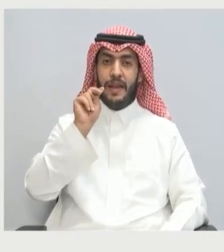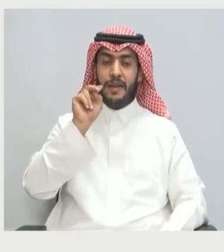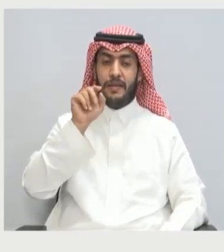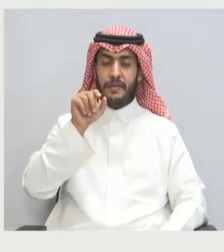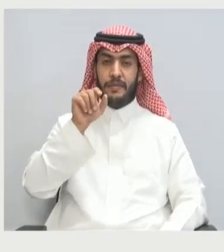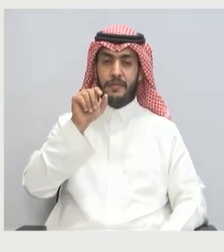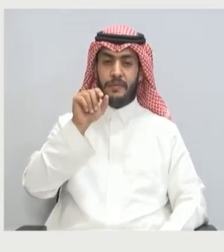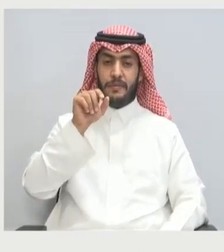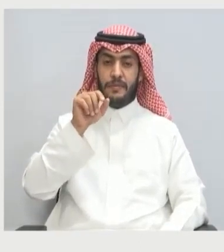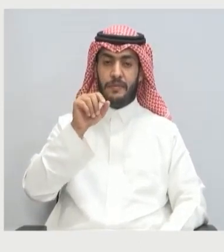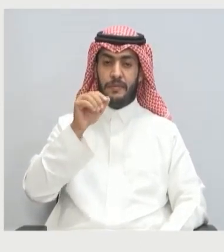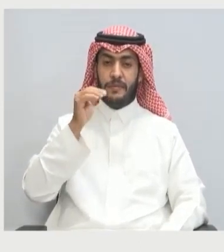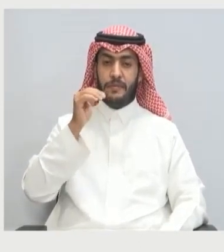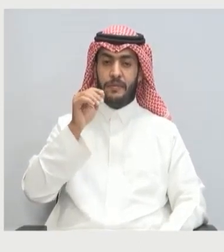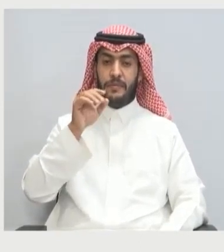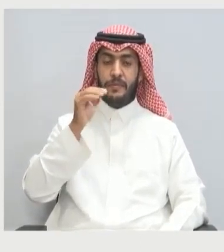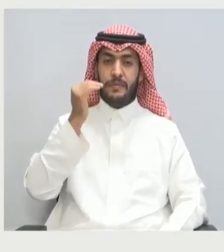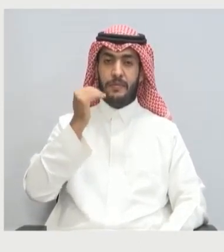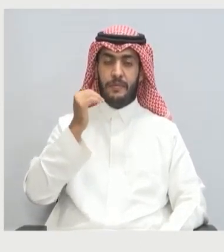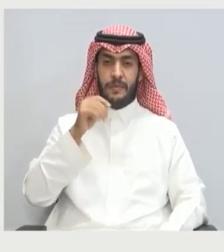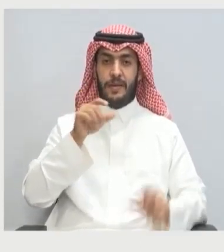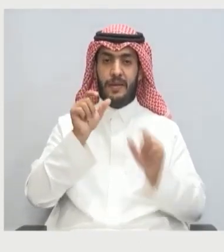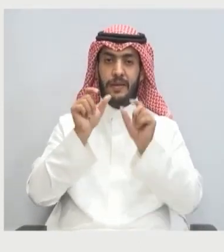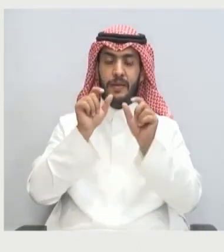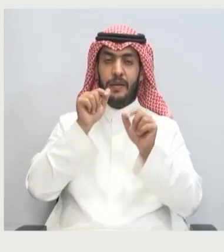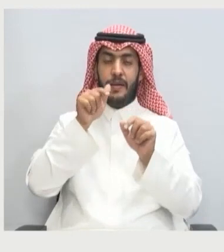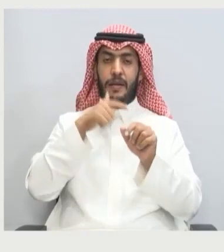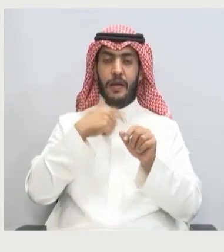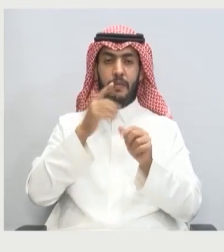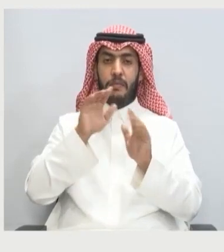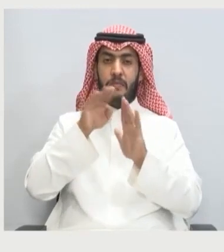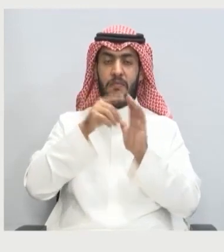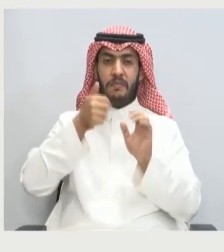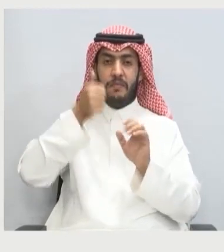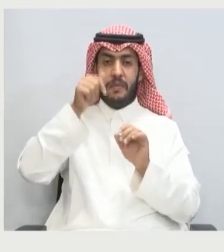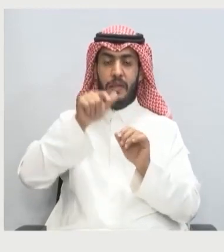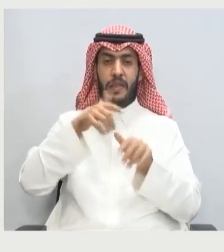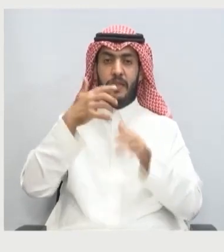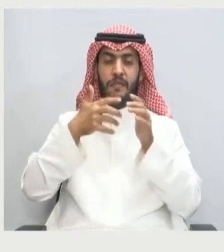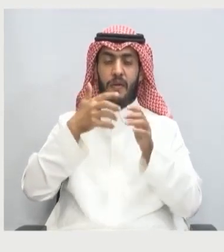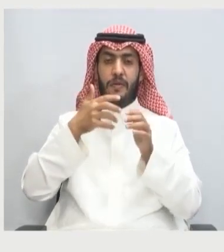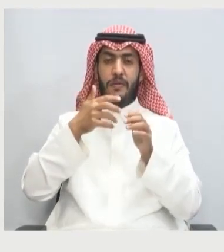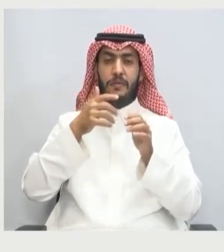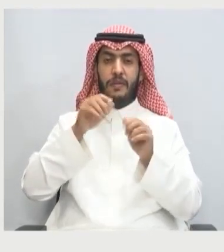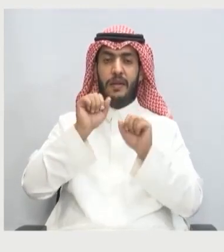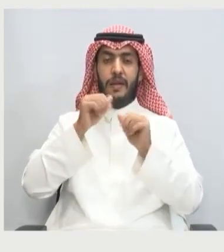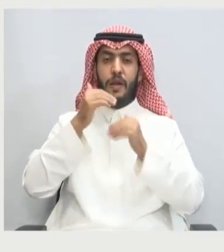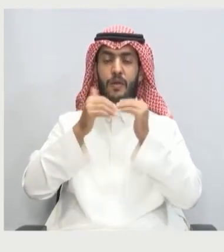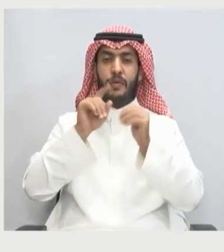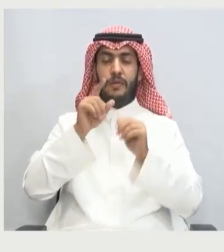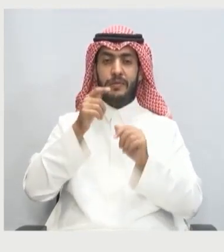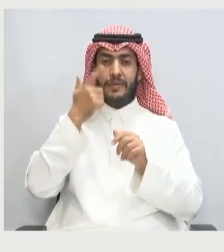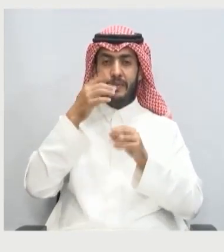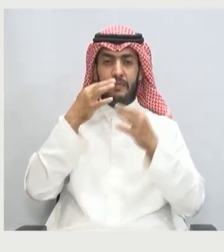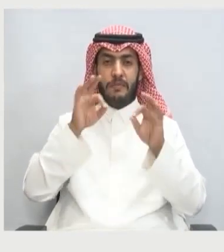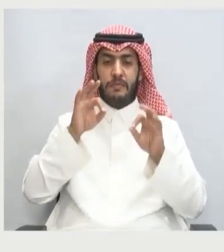هي الام والان هي البي لكن هذا غير محتمل لان تفاعلات الخطوه الواحده ليست